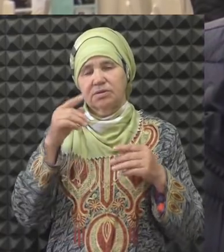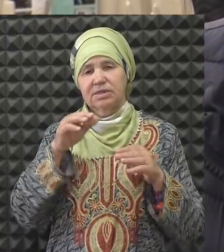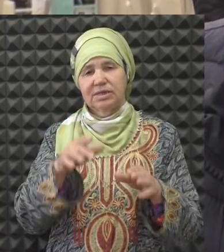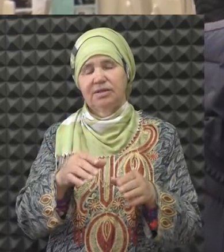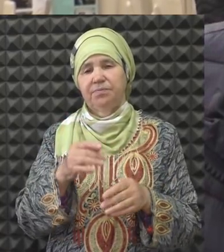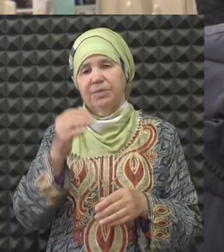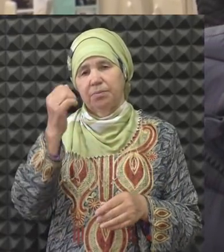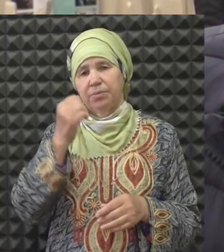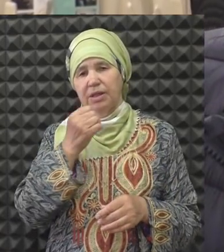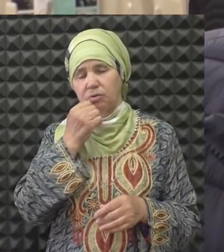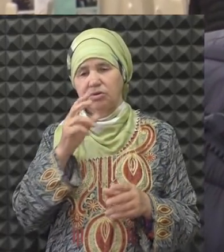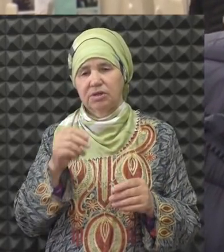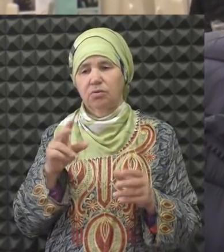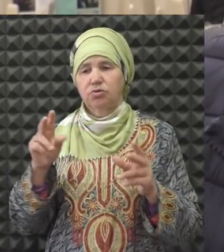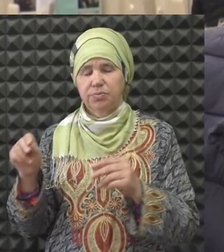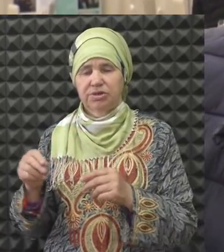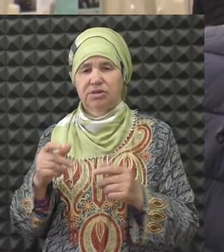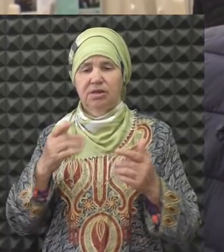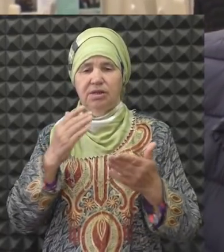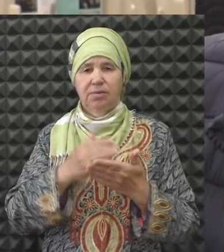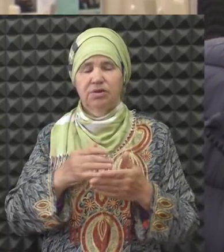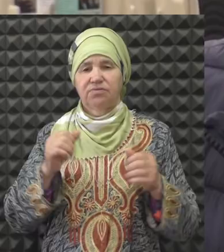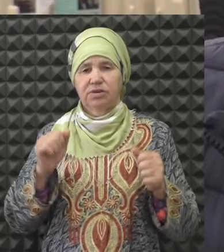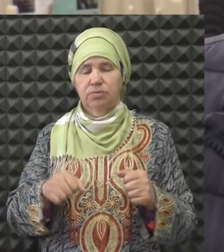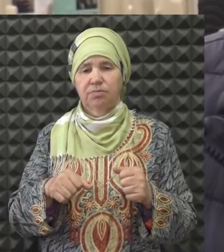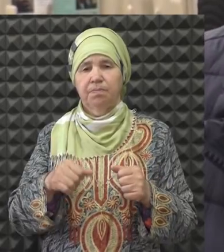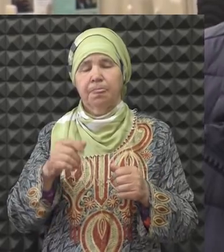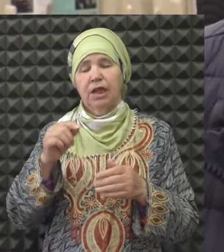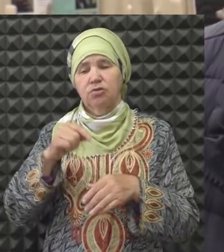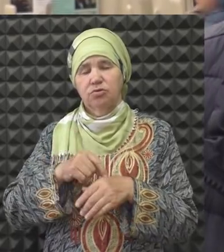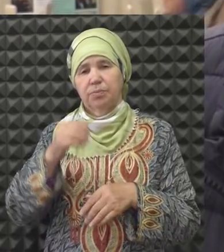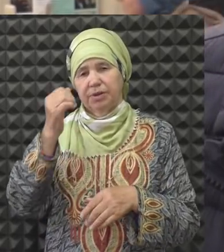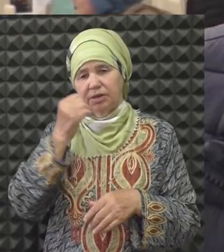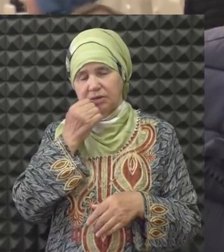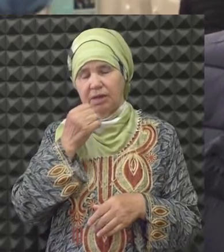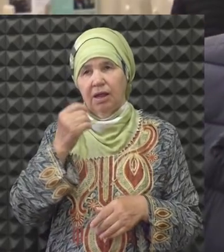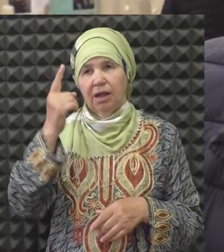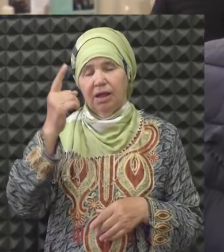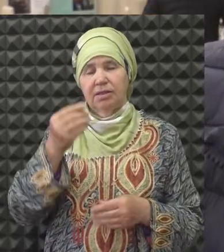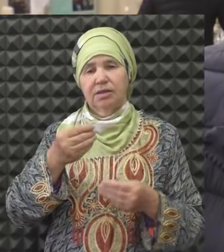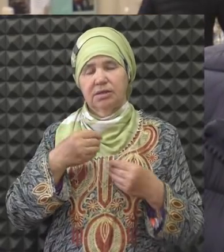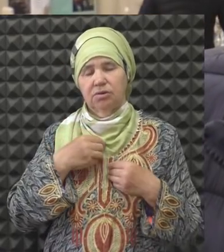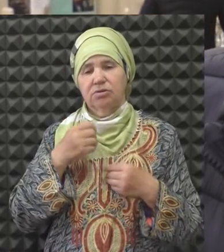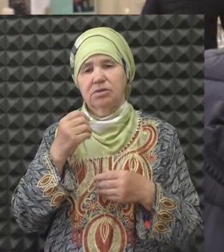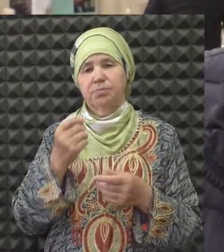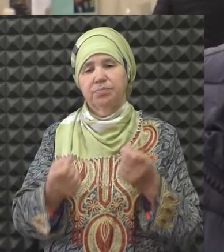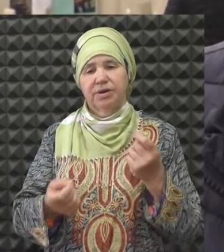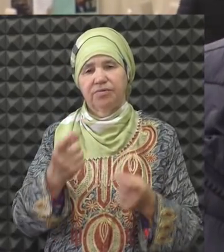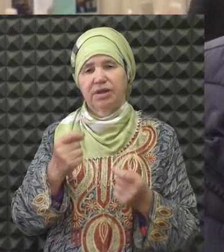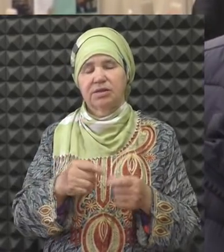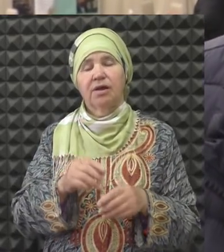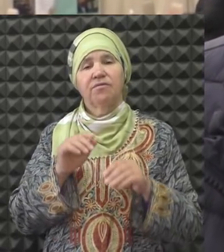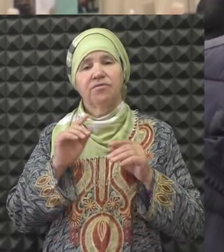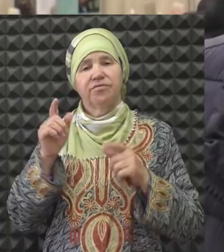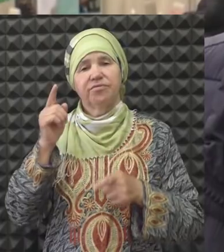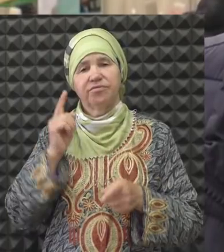помогать другим, чтобы, если ты успешен, да, ты должен испытывать чувство благодарности. А благодарность, она должна проявляться